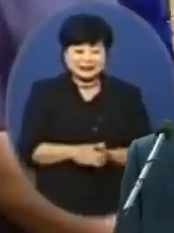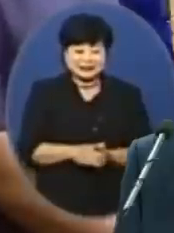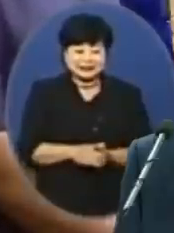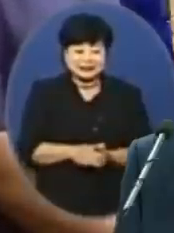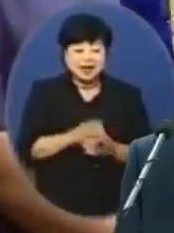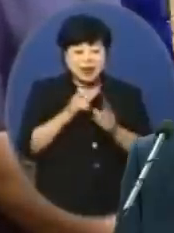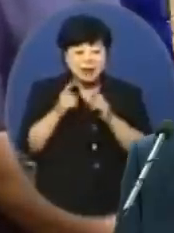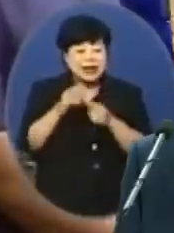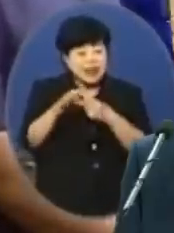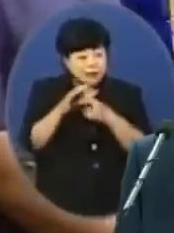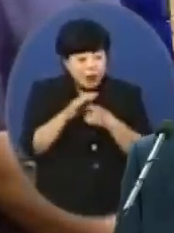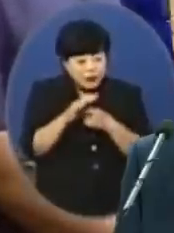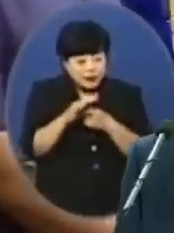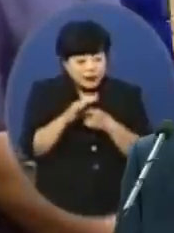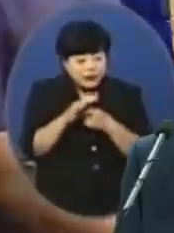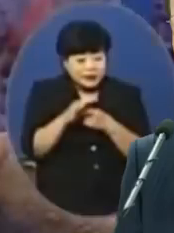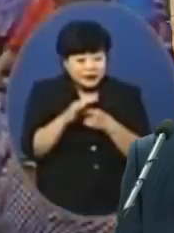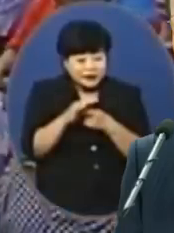말하면